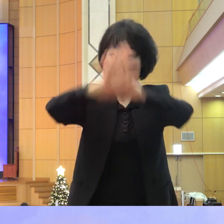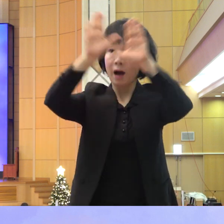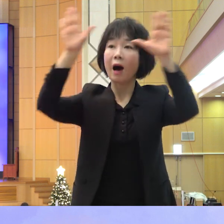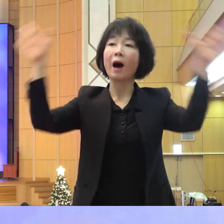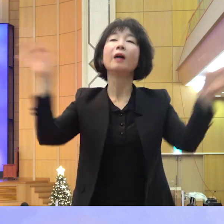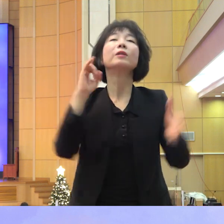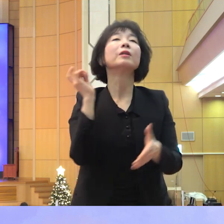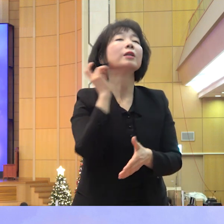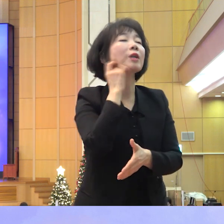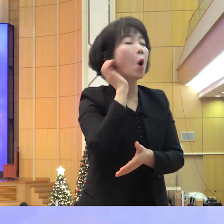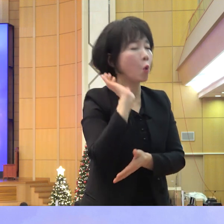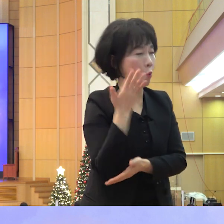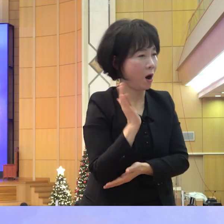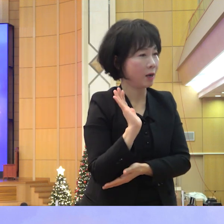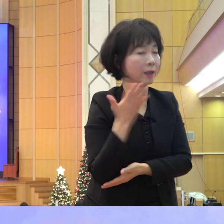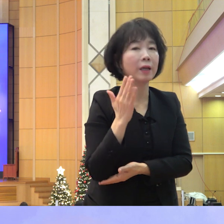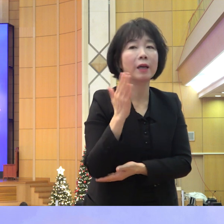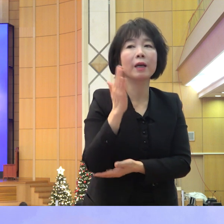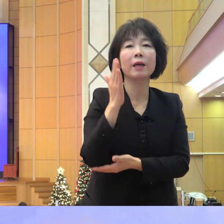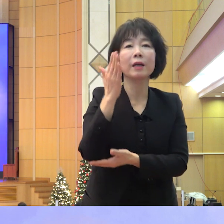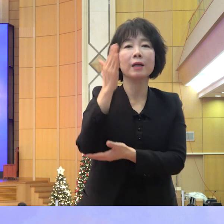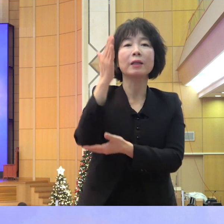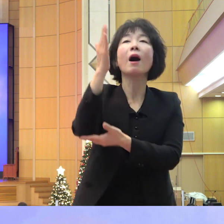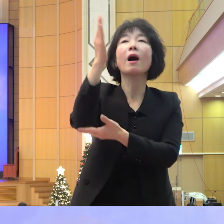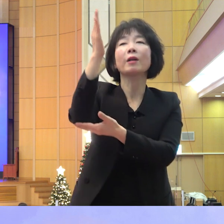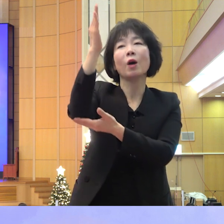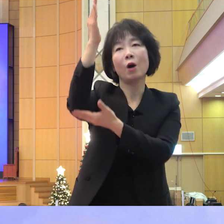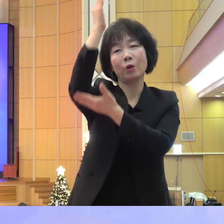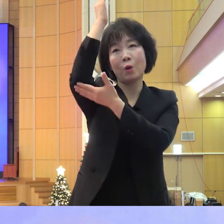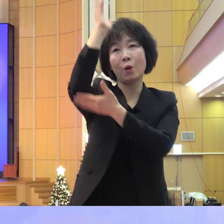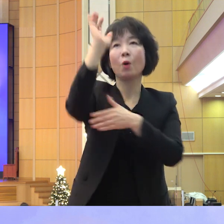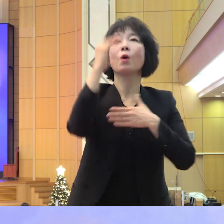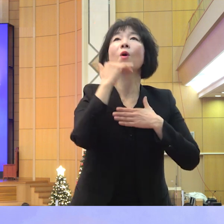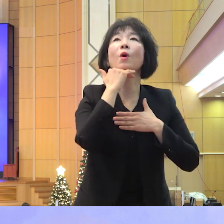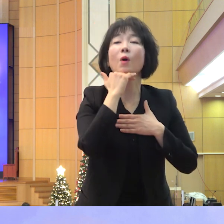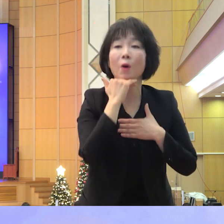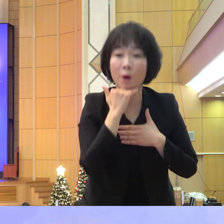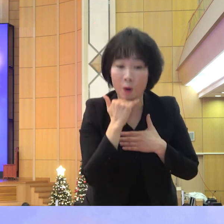소중해 나를 1절 십자가를 바라보며